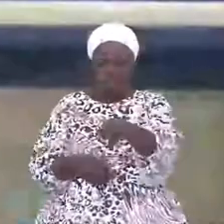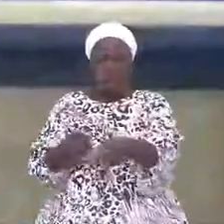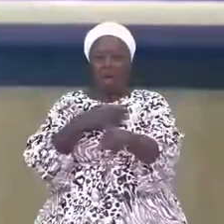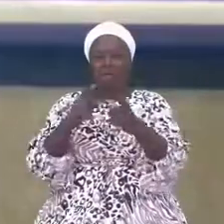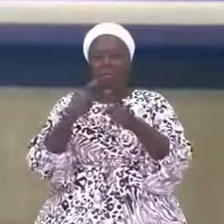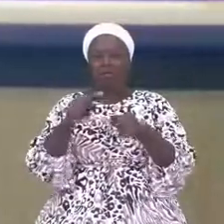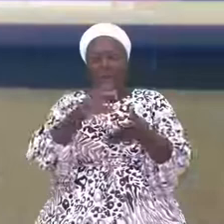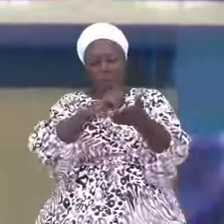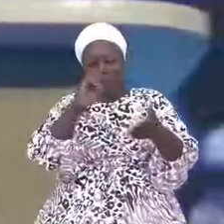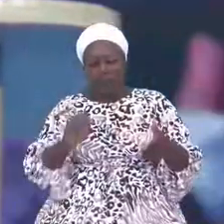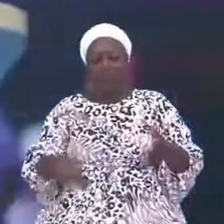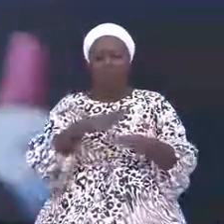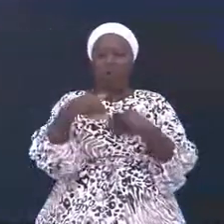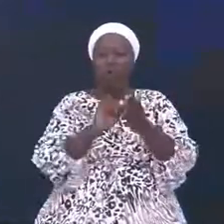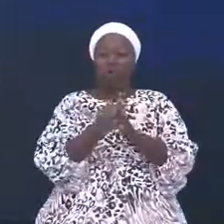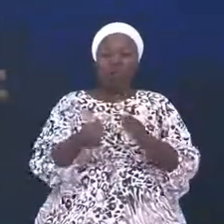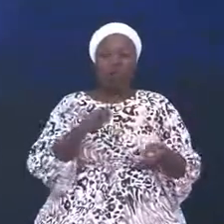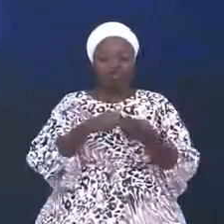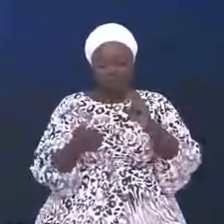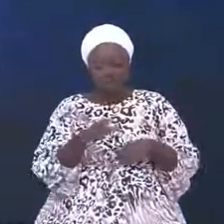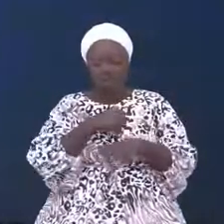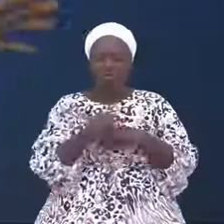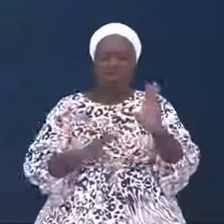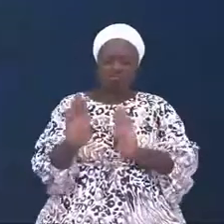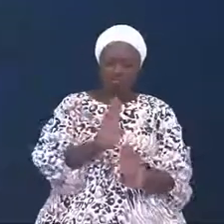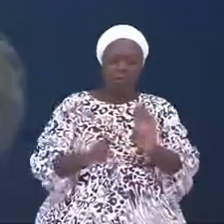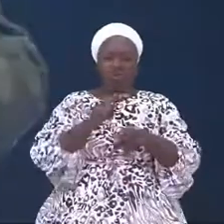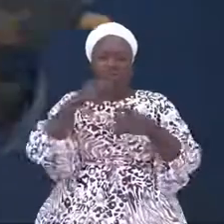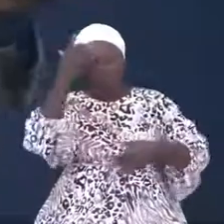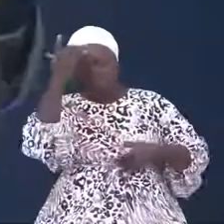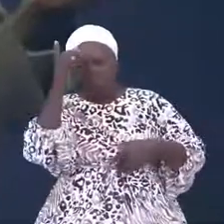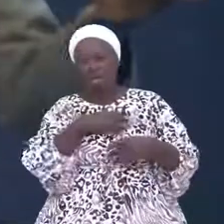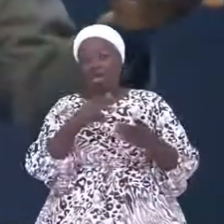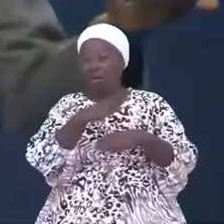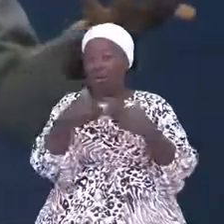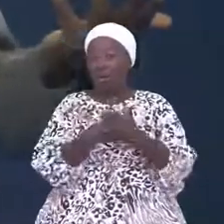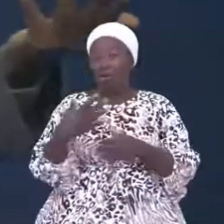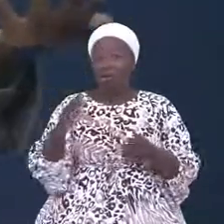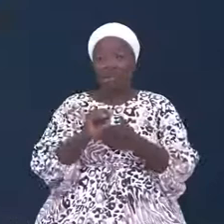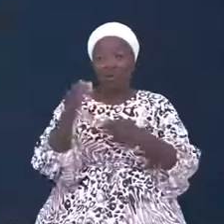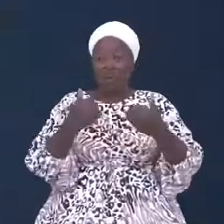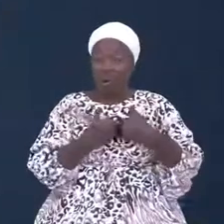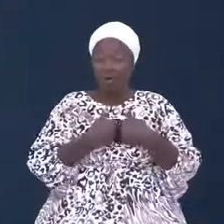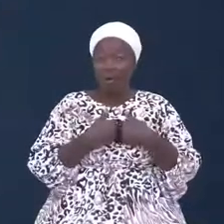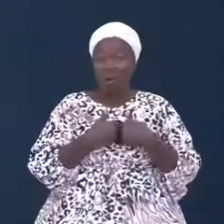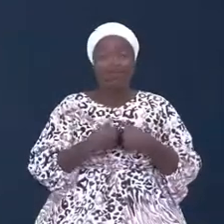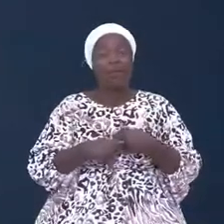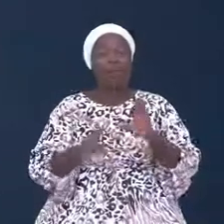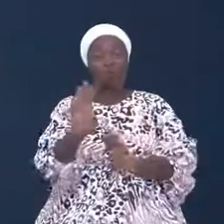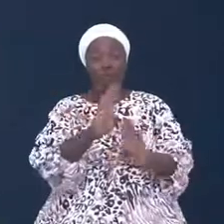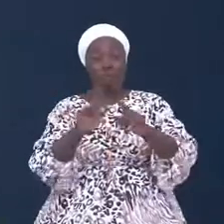Jésus. Alors, des gens comme toi ne peuvent pas ôter les infirmités ou les